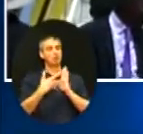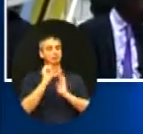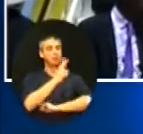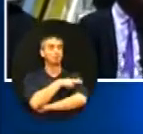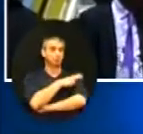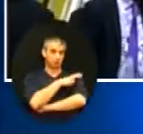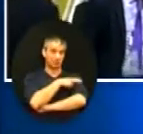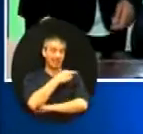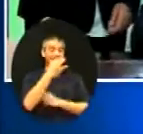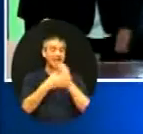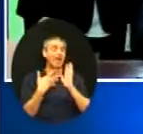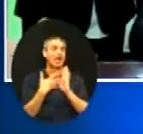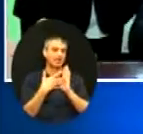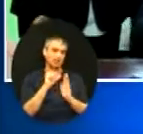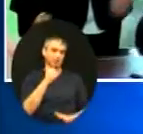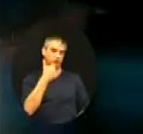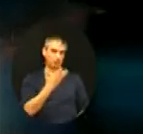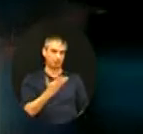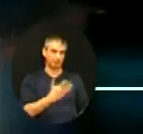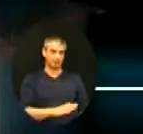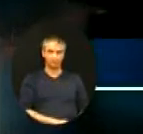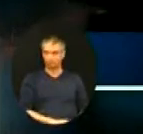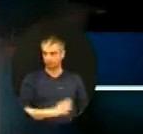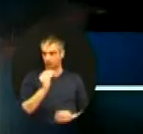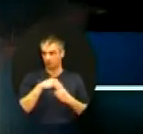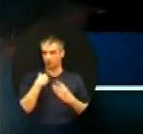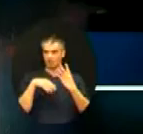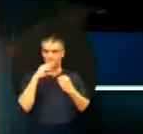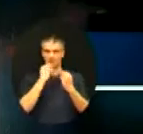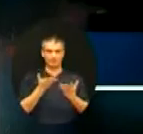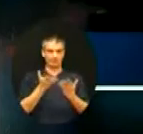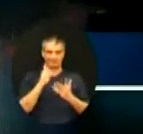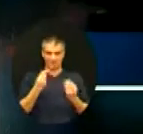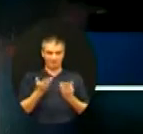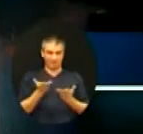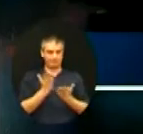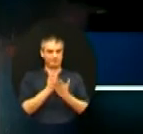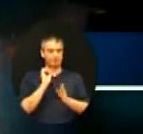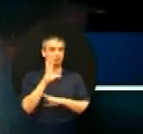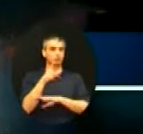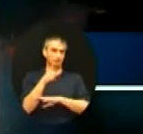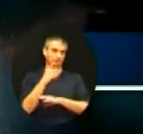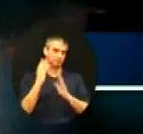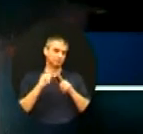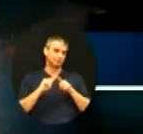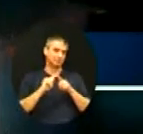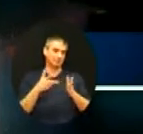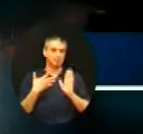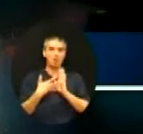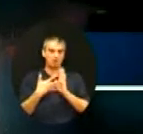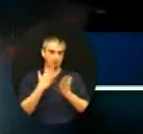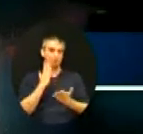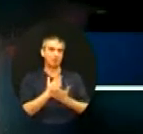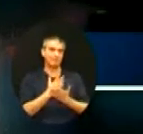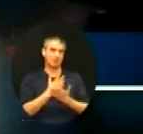המשטרה לחקירה ראשונה. עוד אנחנו מדברים, וכשהדברים האלה משודרים, לפי כל הסימנים, החוקרים